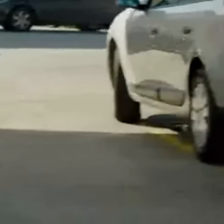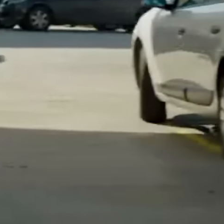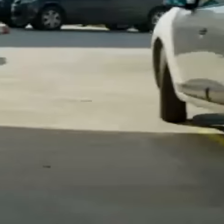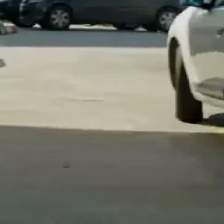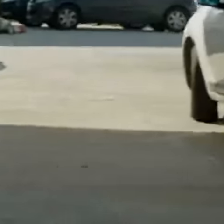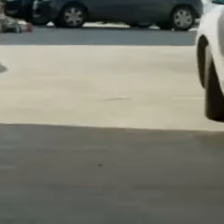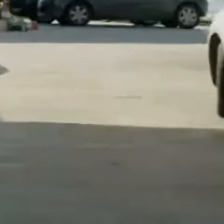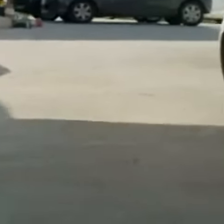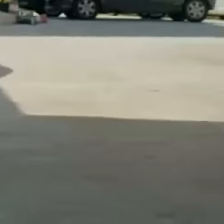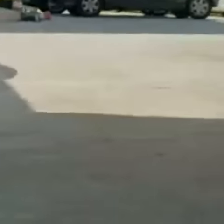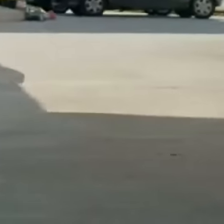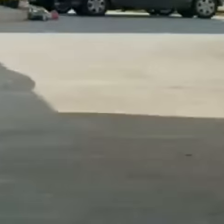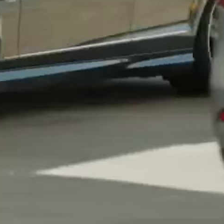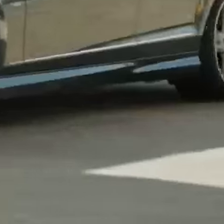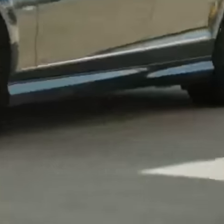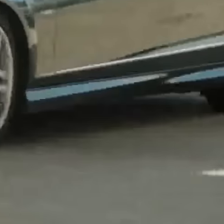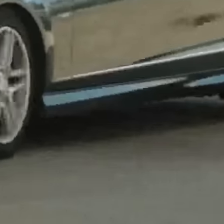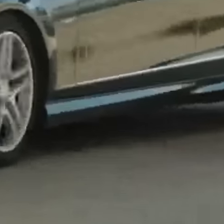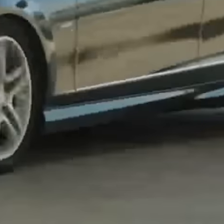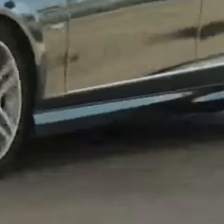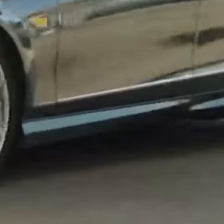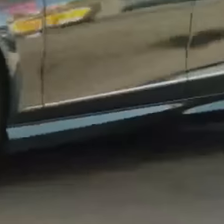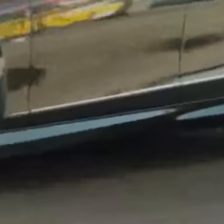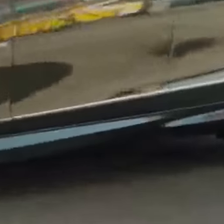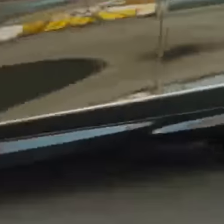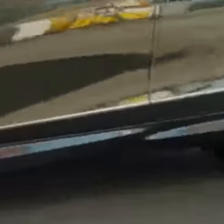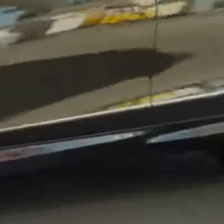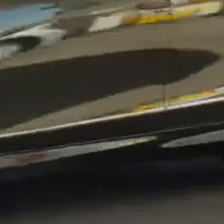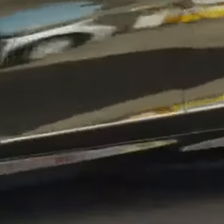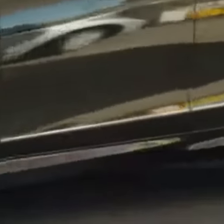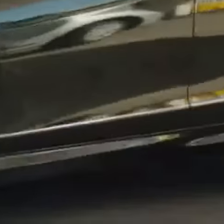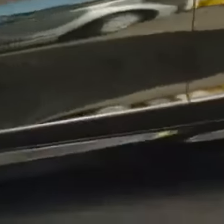Akif arabayla ana yoldan dönüp istasyona girerek marketin önüne yanaştı.